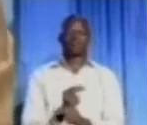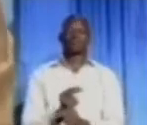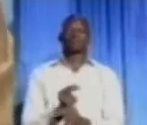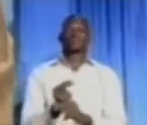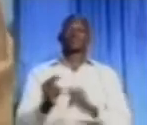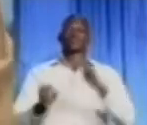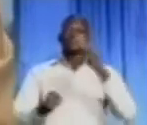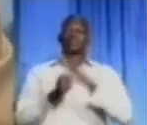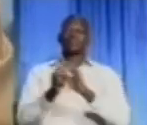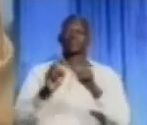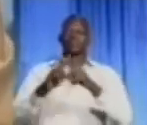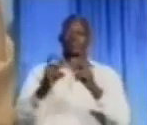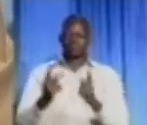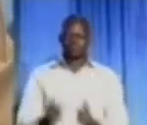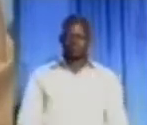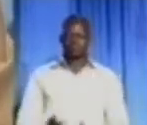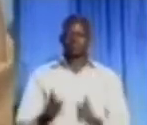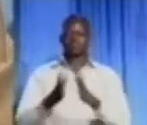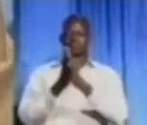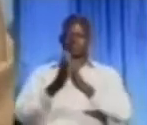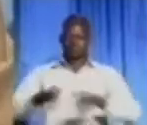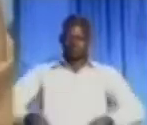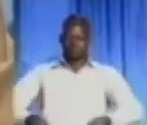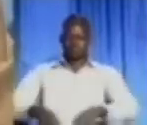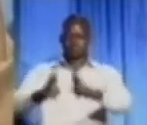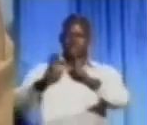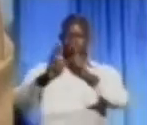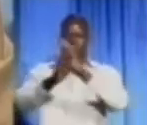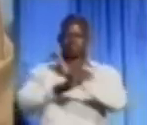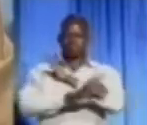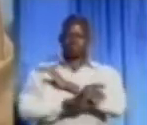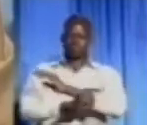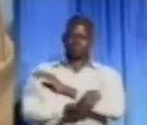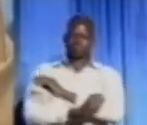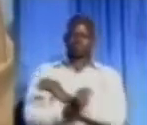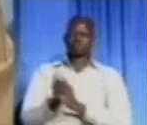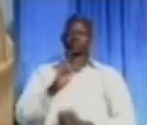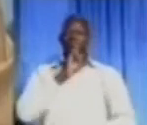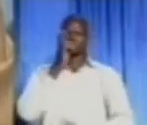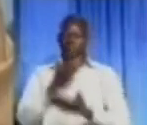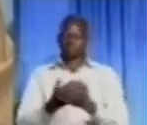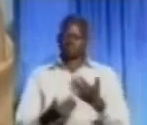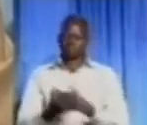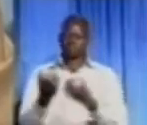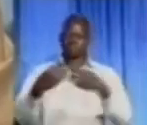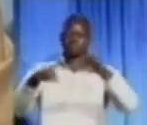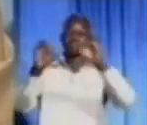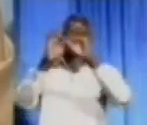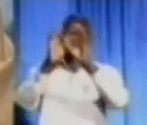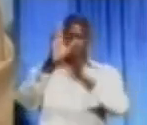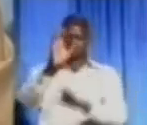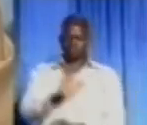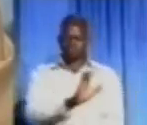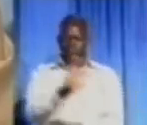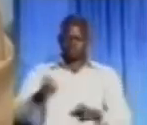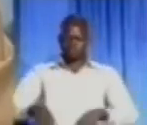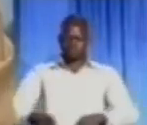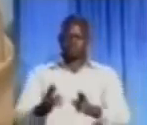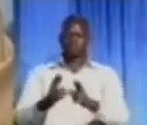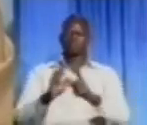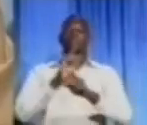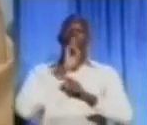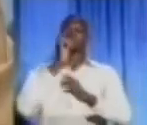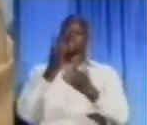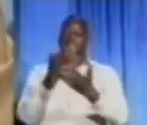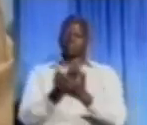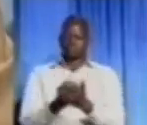Économie à présent, le tronçon Dédougou-Tougan sera bientôt réhabilité. L'importance de cet axe routier est capitale pour le développement